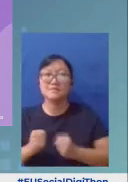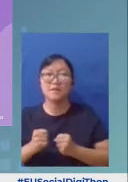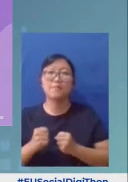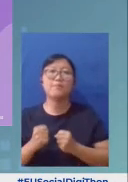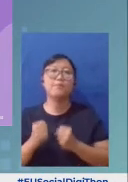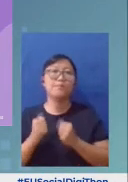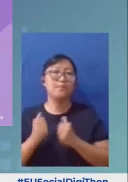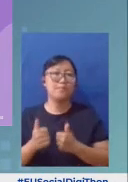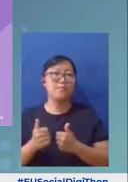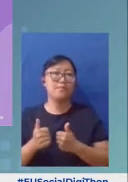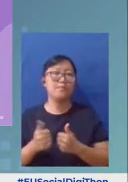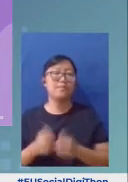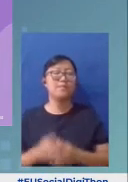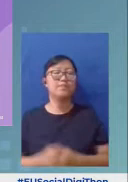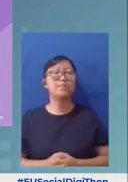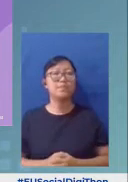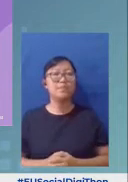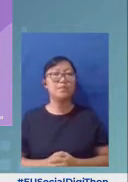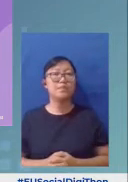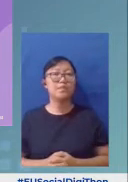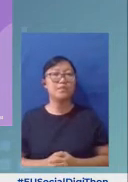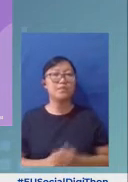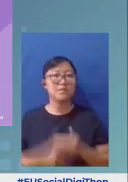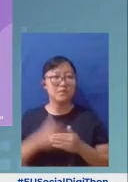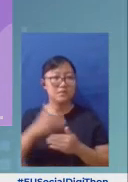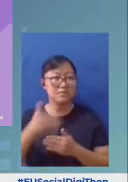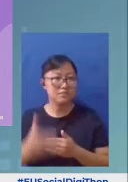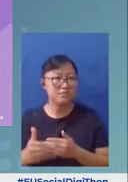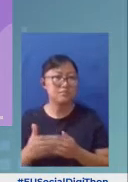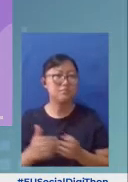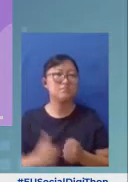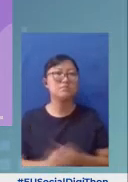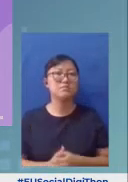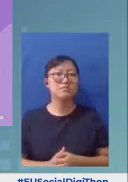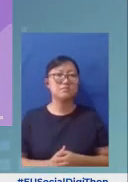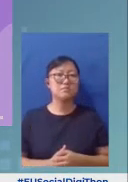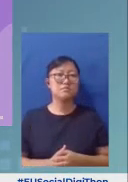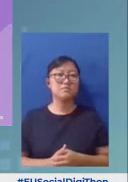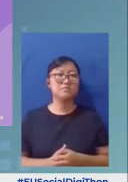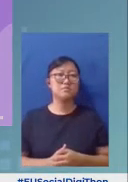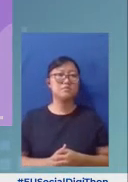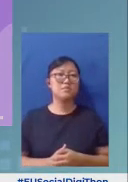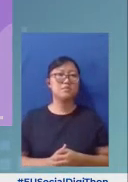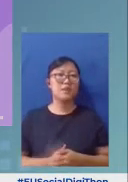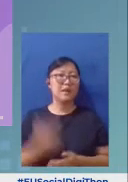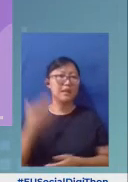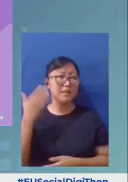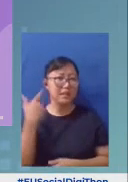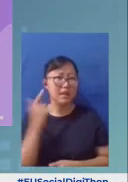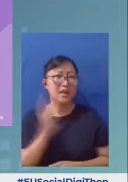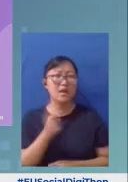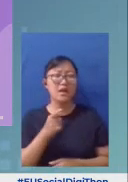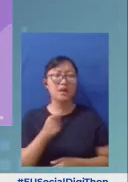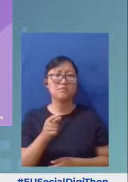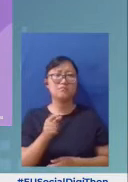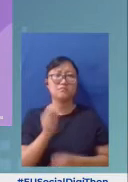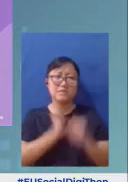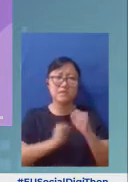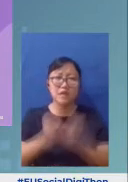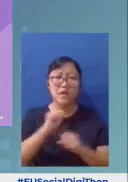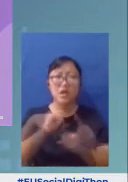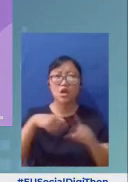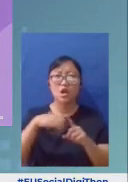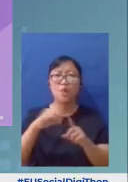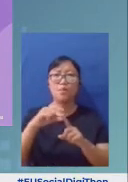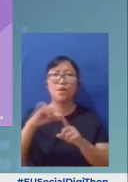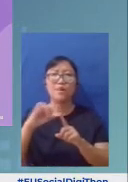Nah, kalau tadi tuh kan ada ya tindakan promotif ya, meningkatkan pengetahuan kita dan tindakan